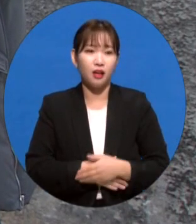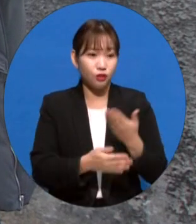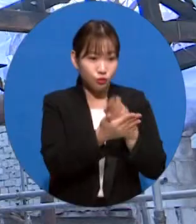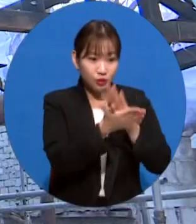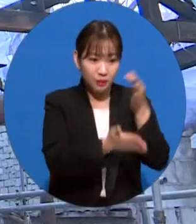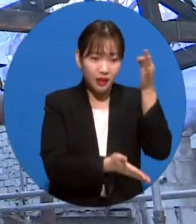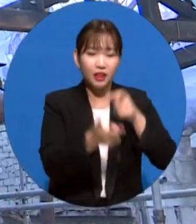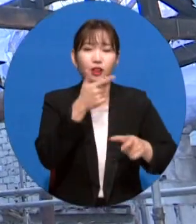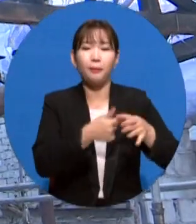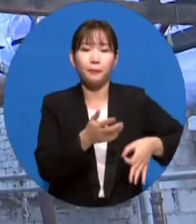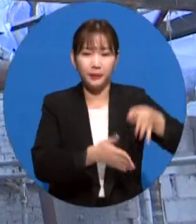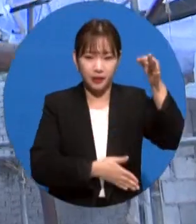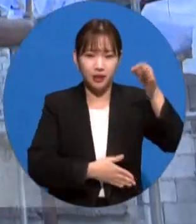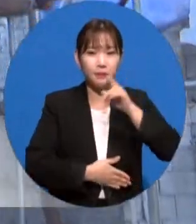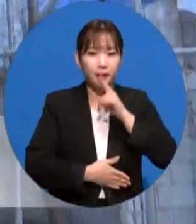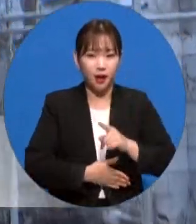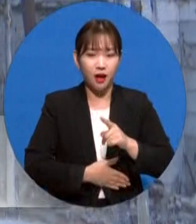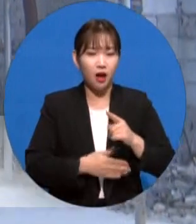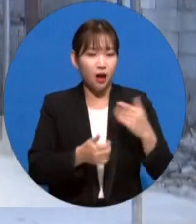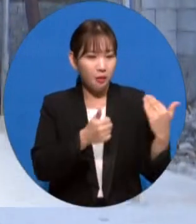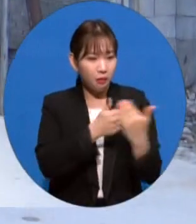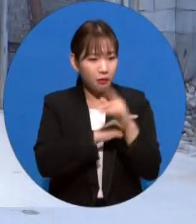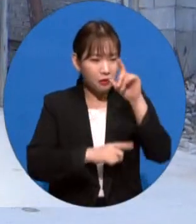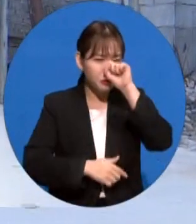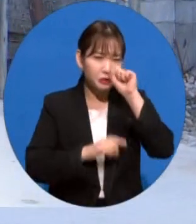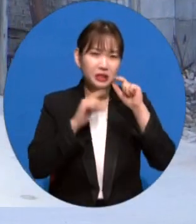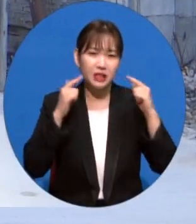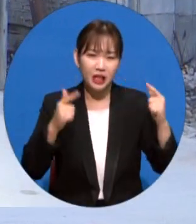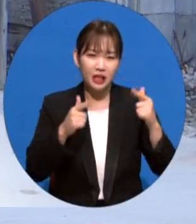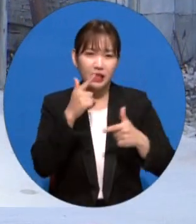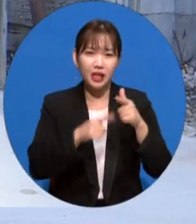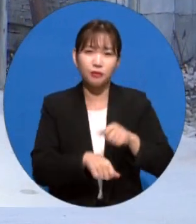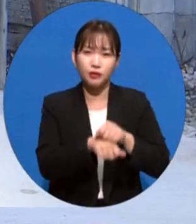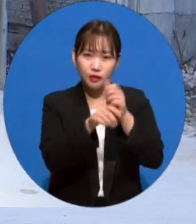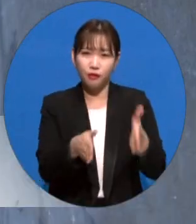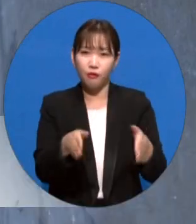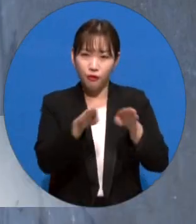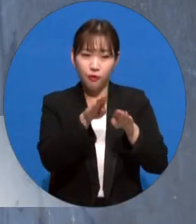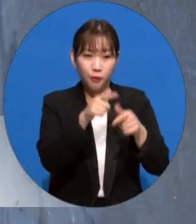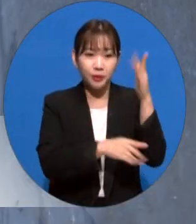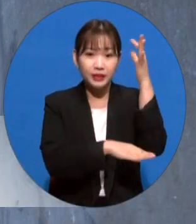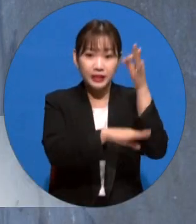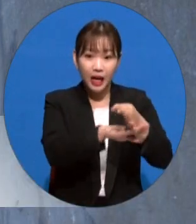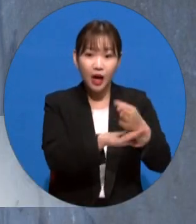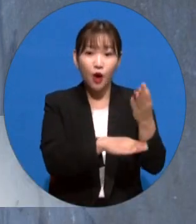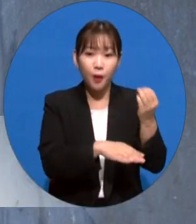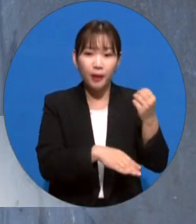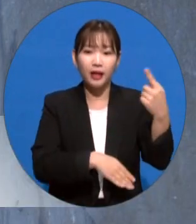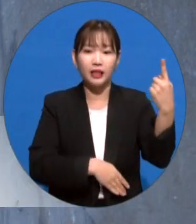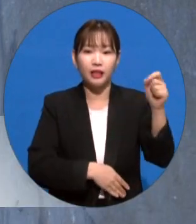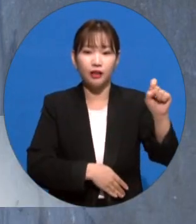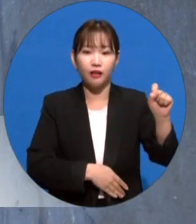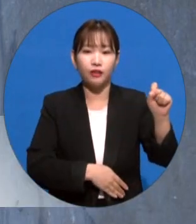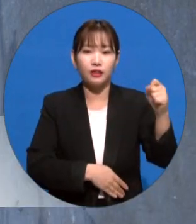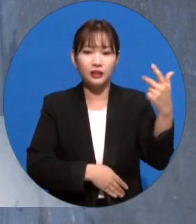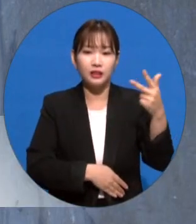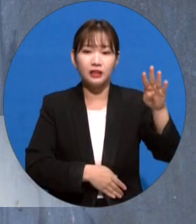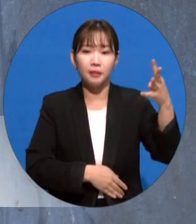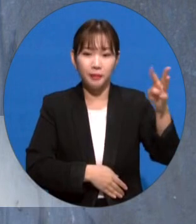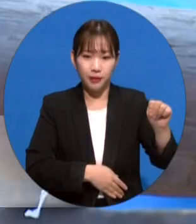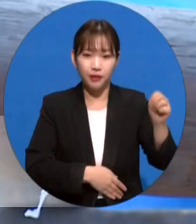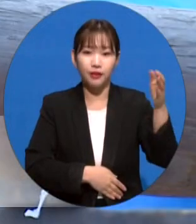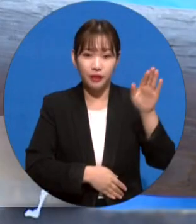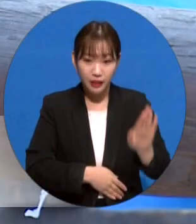겁니다. 보존 상태가 좋지 않은 목조 창고 건물을 목포시가 매입한 가격은 1억 7,400여만 원.